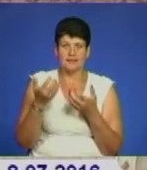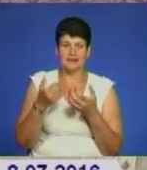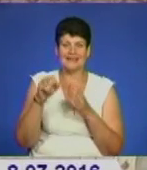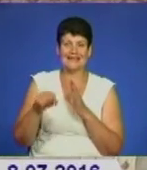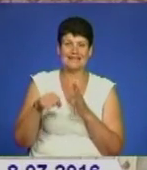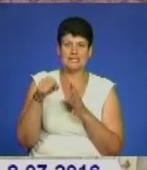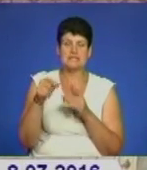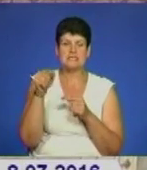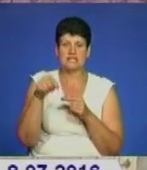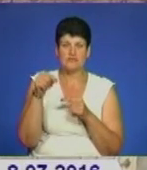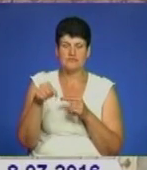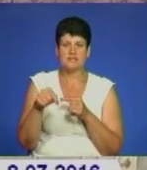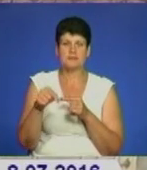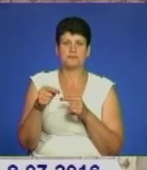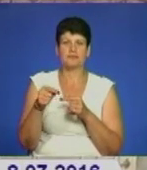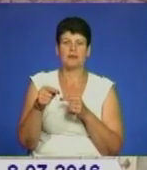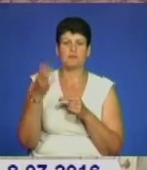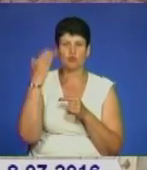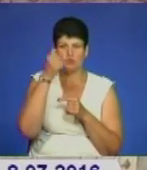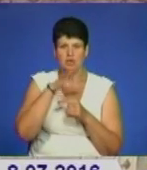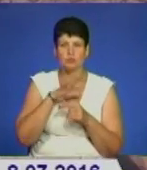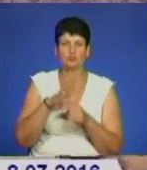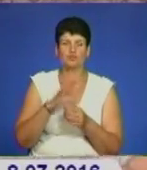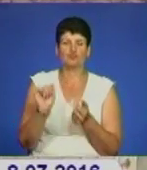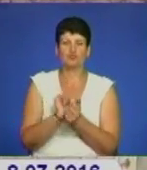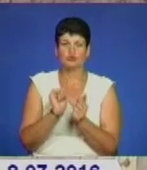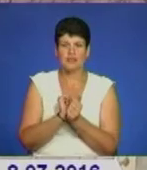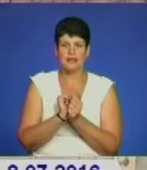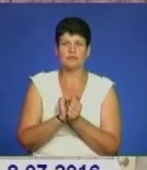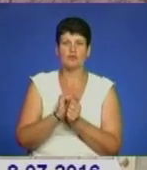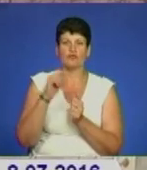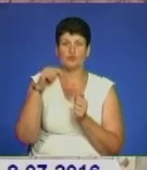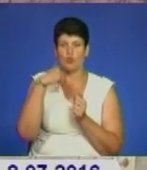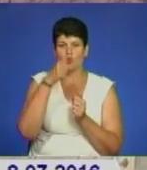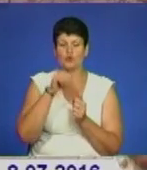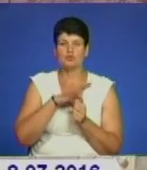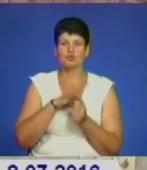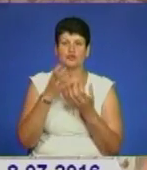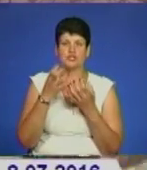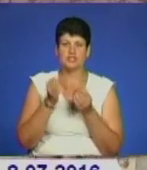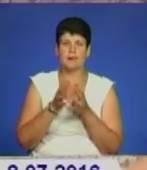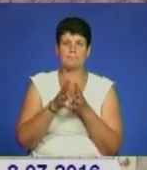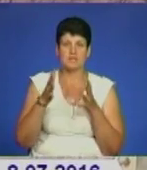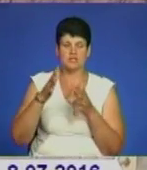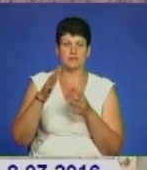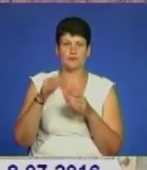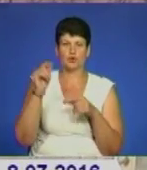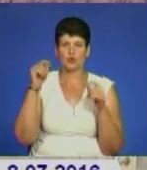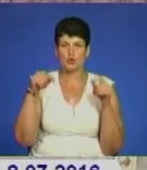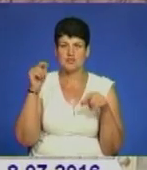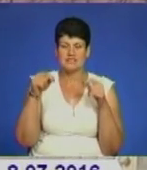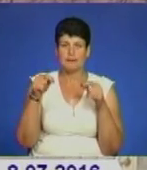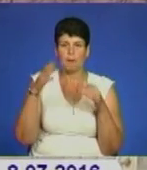цю посушливі, торішній рік посушливі, практично вже цього року трошки більше дощів попадало, як на полях, так само, кажуть,